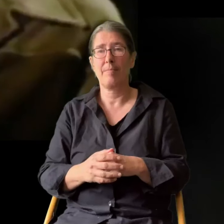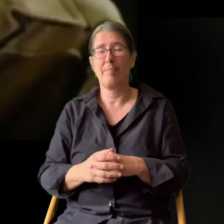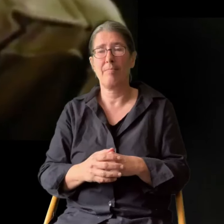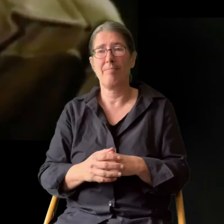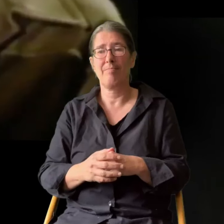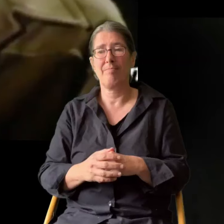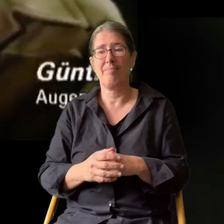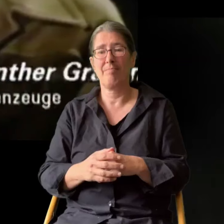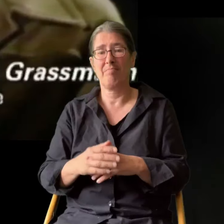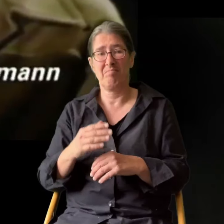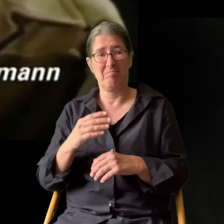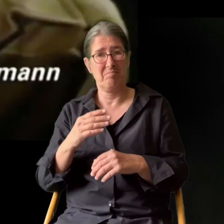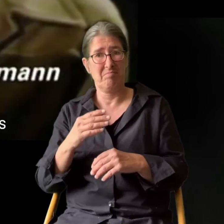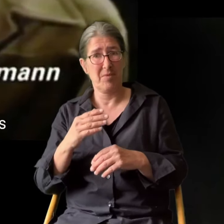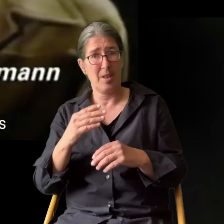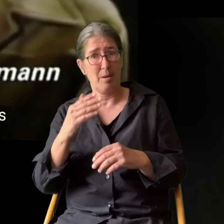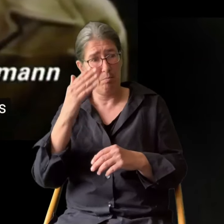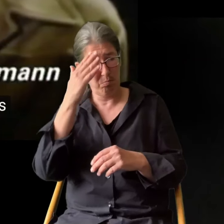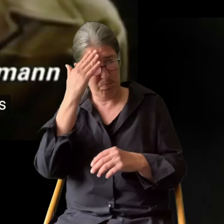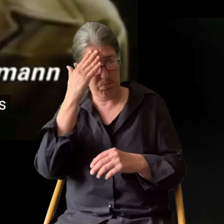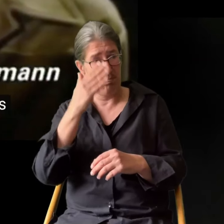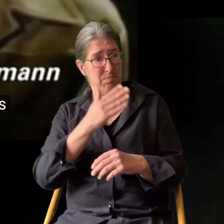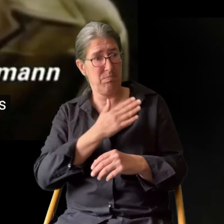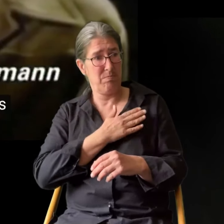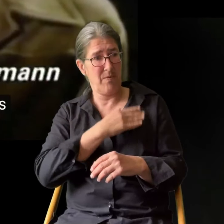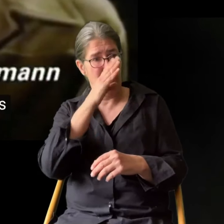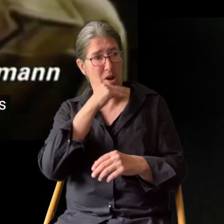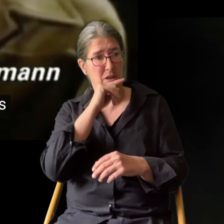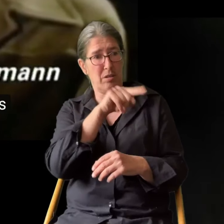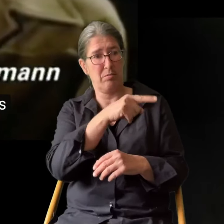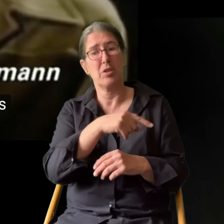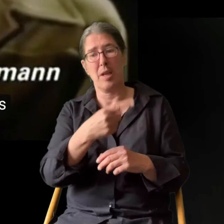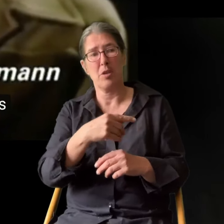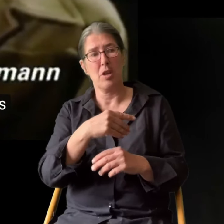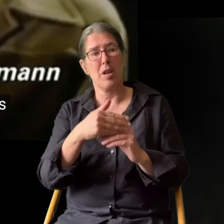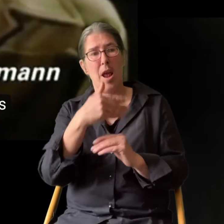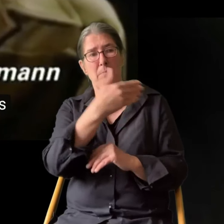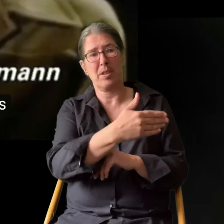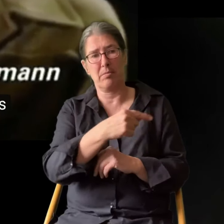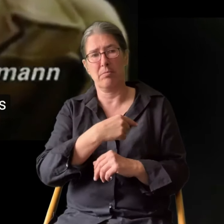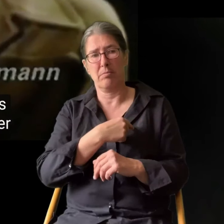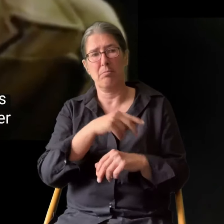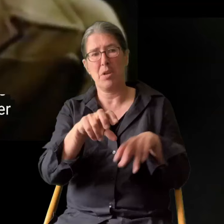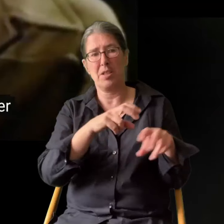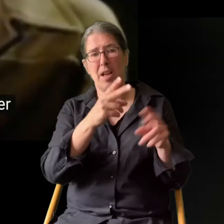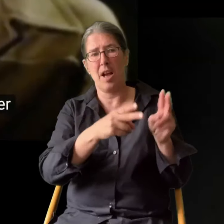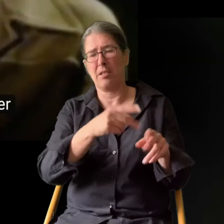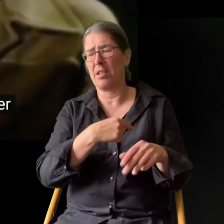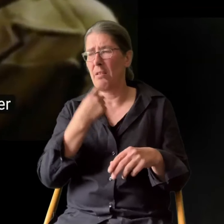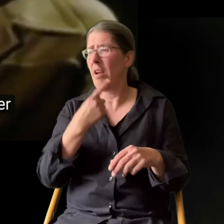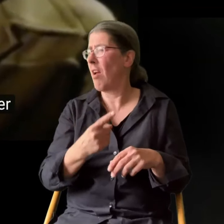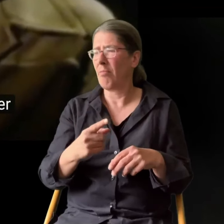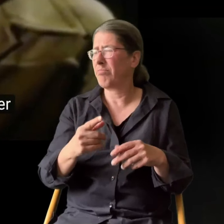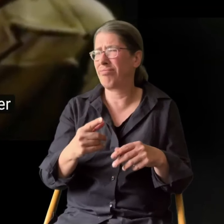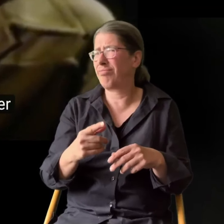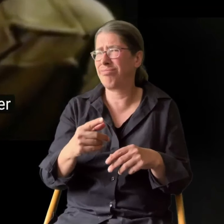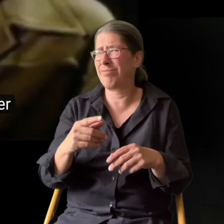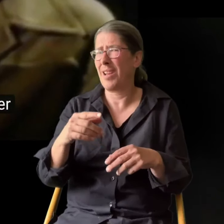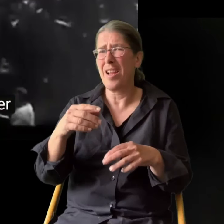Neben mir stand ein Bekannter meines Vaters, ein Ministerialrat. Und der sagte immer nur,